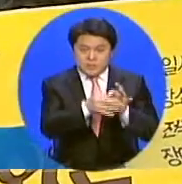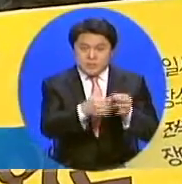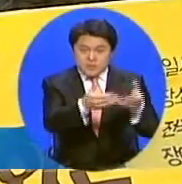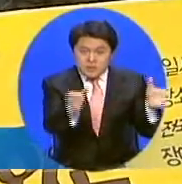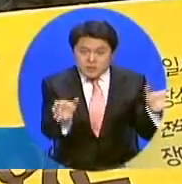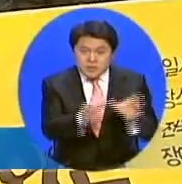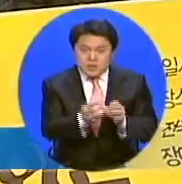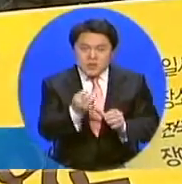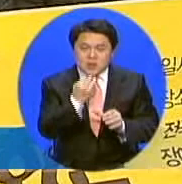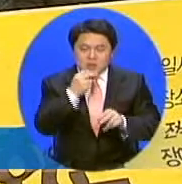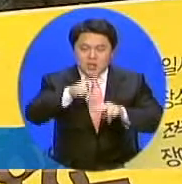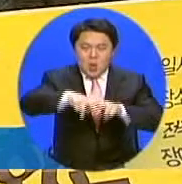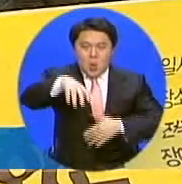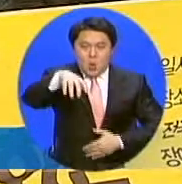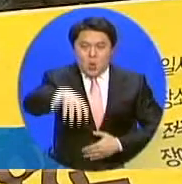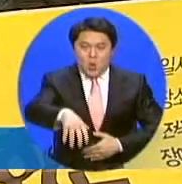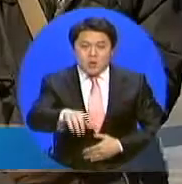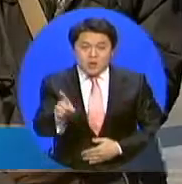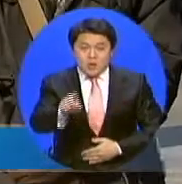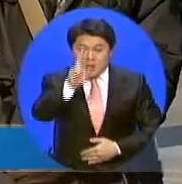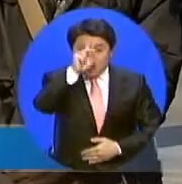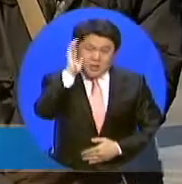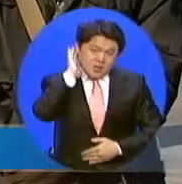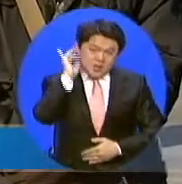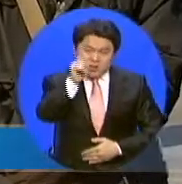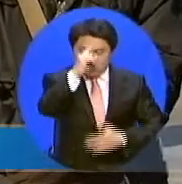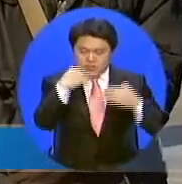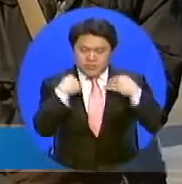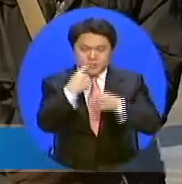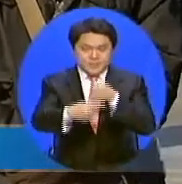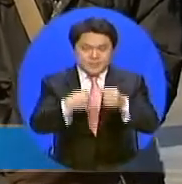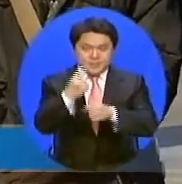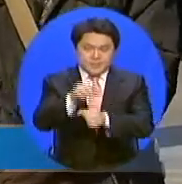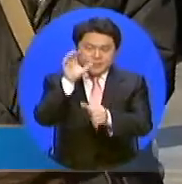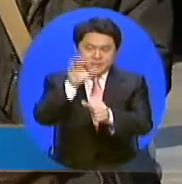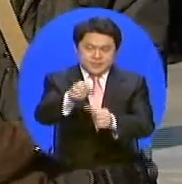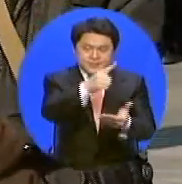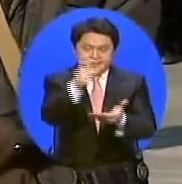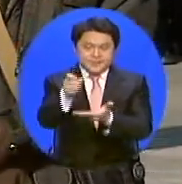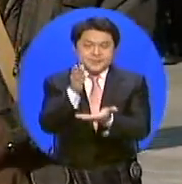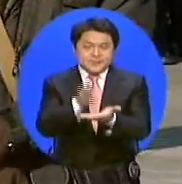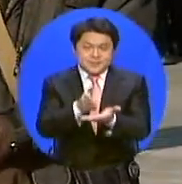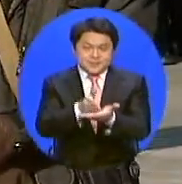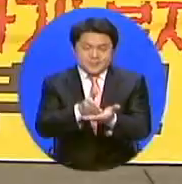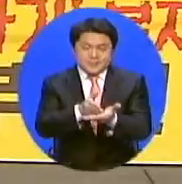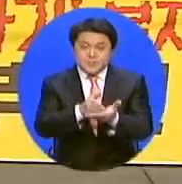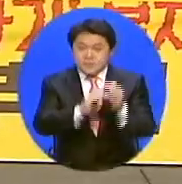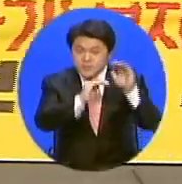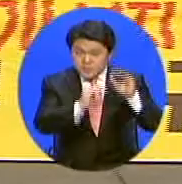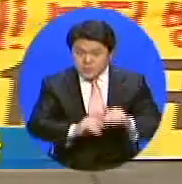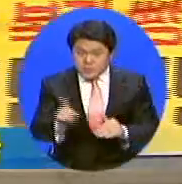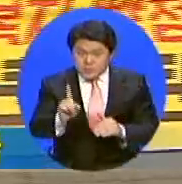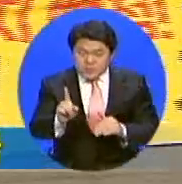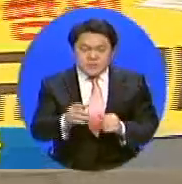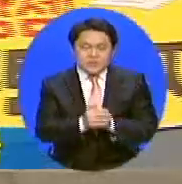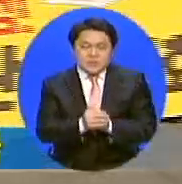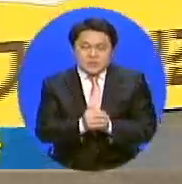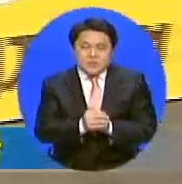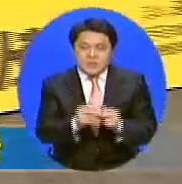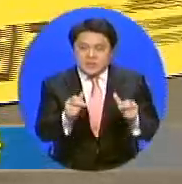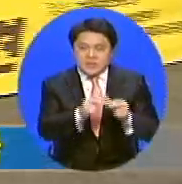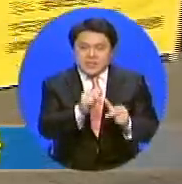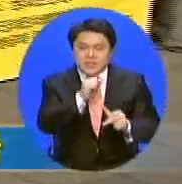단체는 서울 광화문 광장에서 박근혜 정부 1년 규탄 기자회견을 열었습니다. 이날 기자회견에서 장애계는